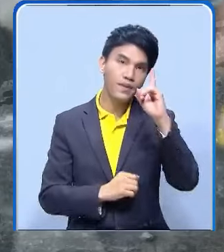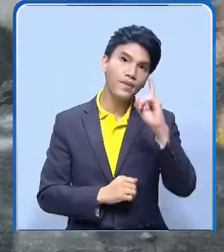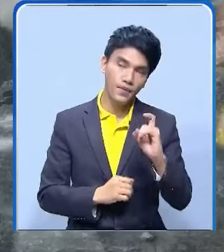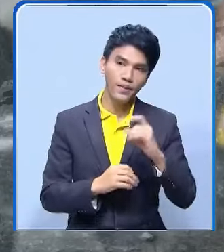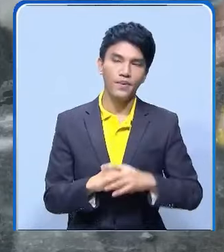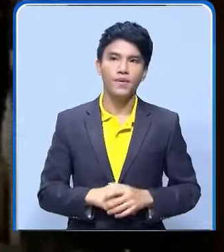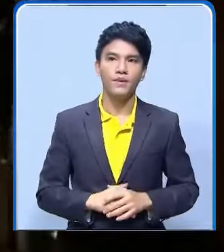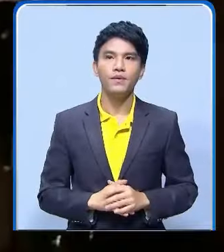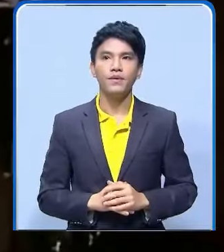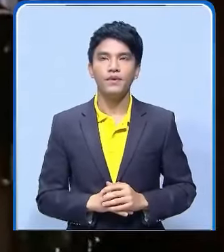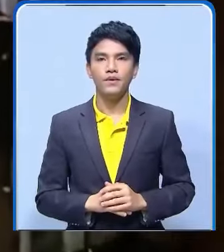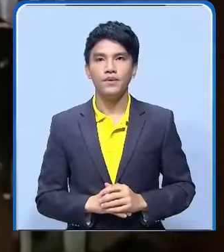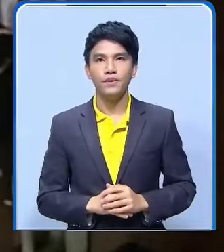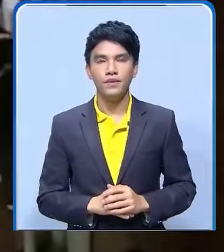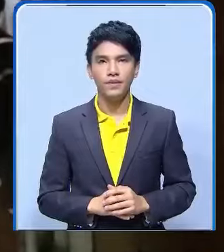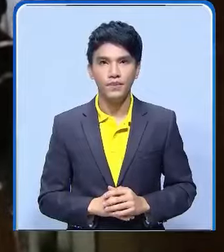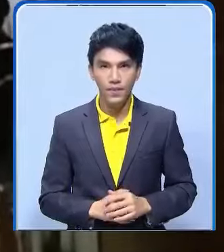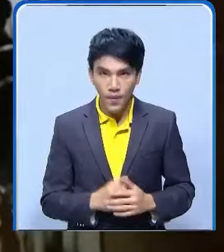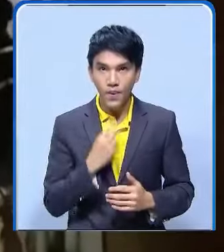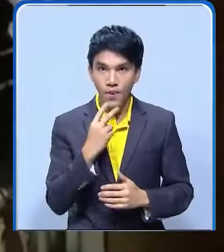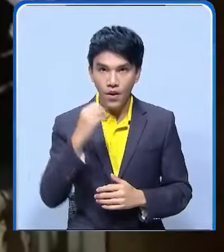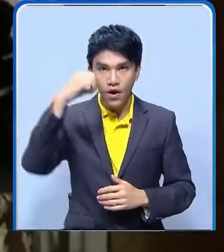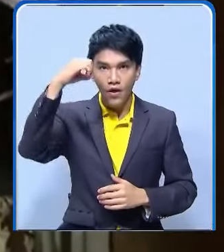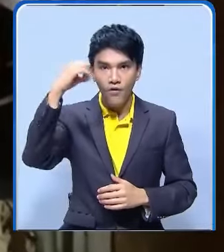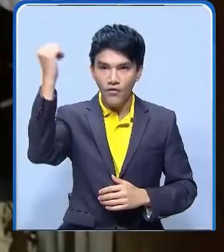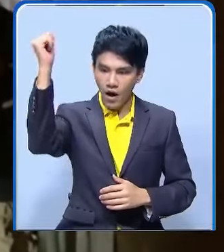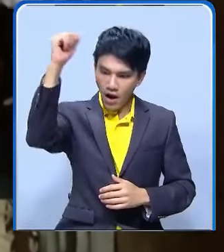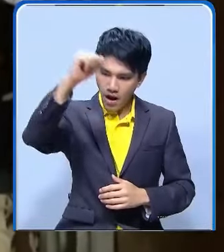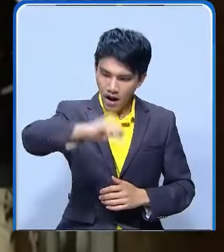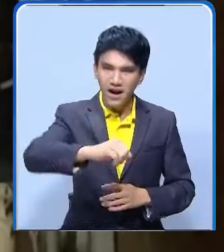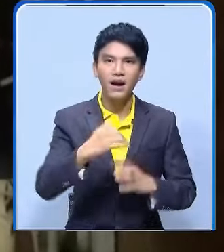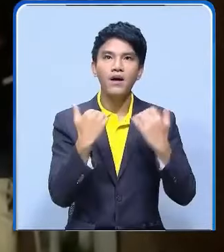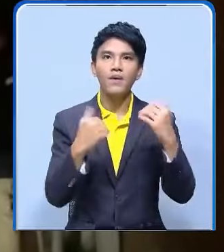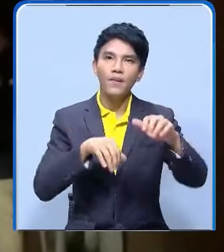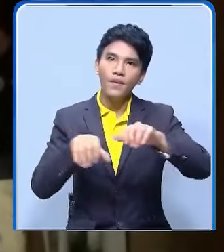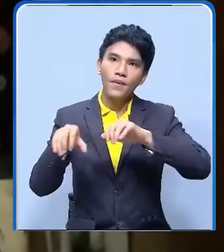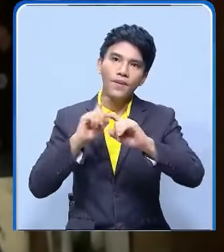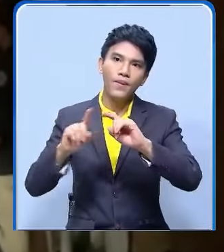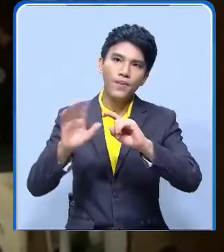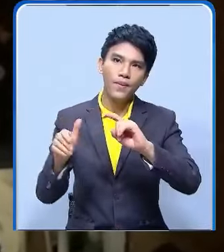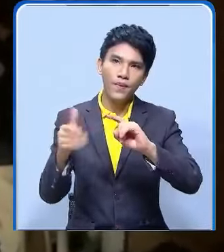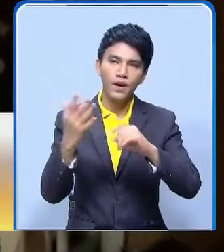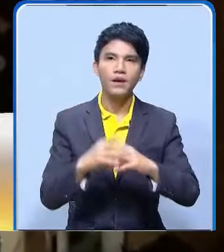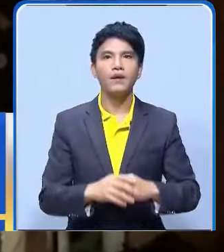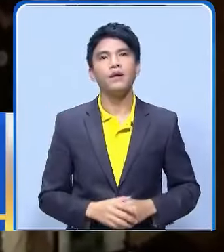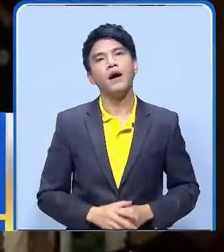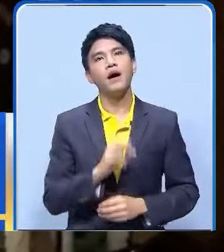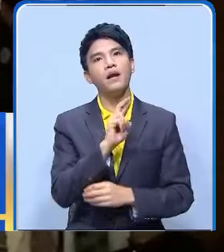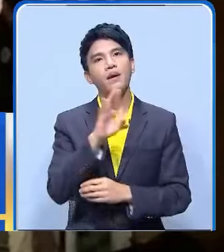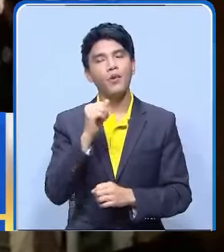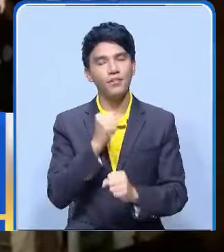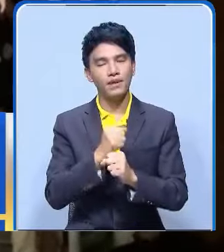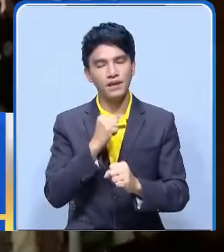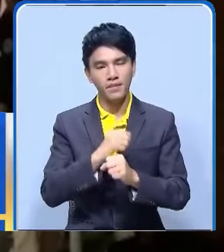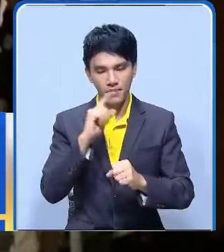คะทีนี้มาดูเรื่องของการเคลื่อนย้ายเสาไฟฟ้าที่หักโค่นกันหน่อยก็ต้องเคลียร์เส้นทางกันแล้วก็ปักเสาเดินระบบไฟฟ้าใหม่เลย